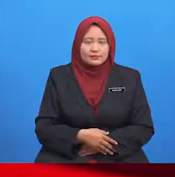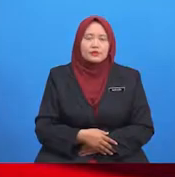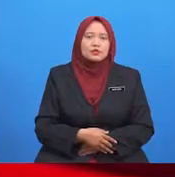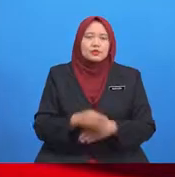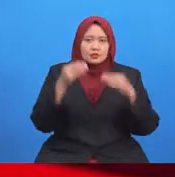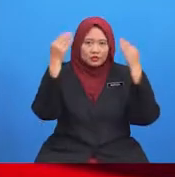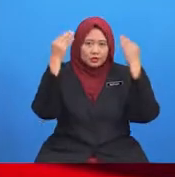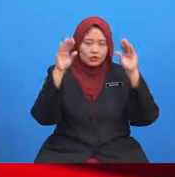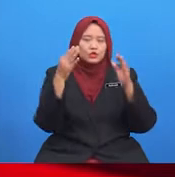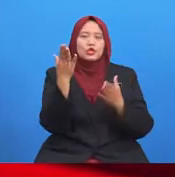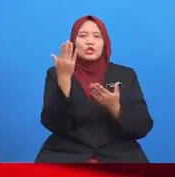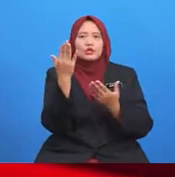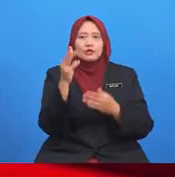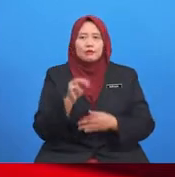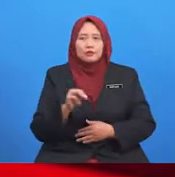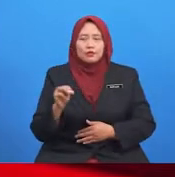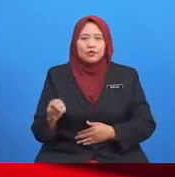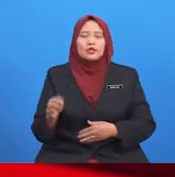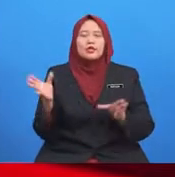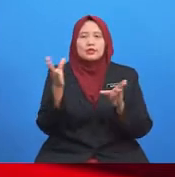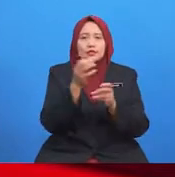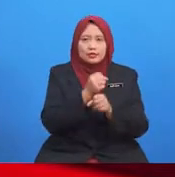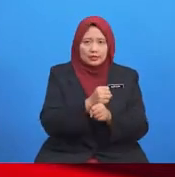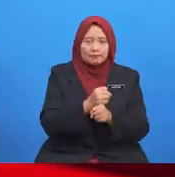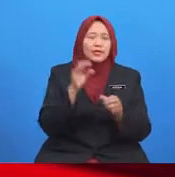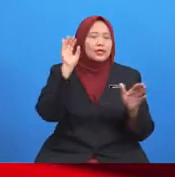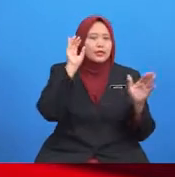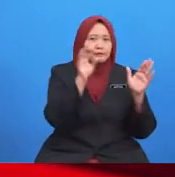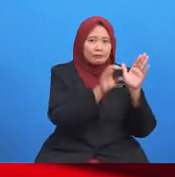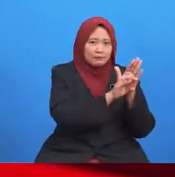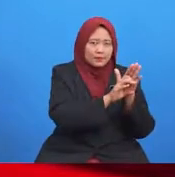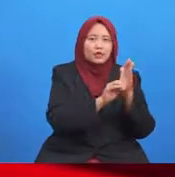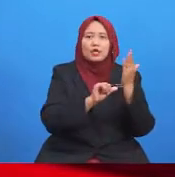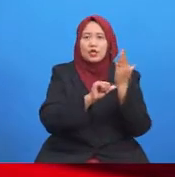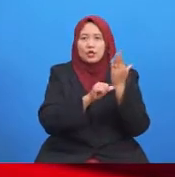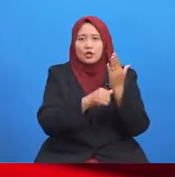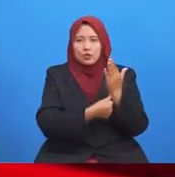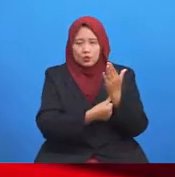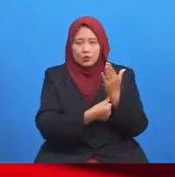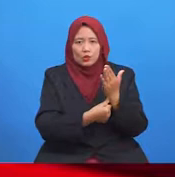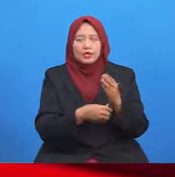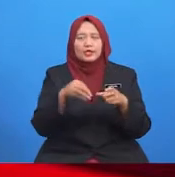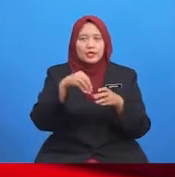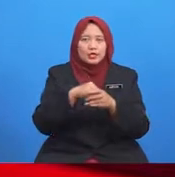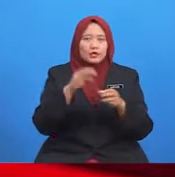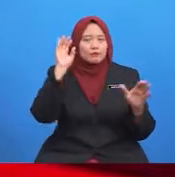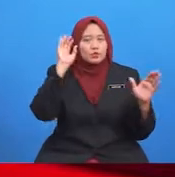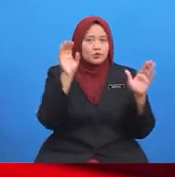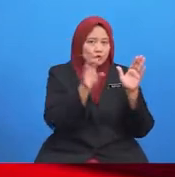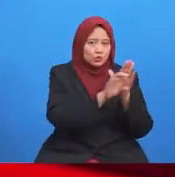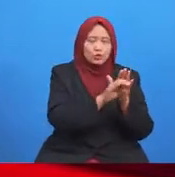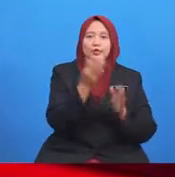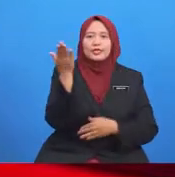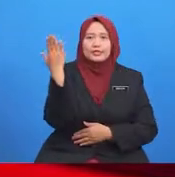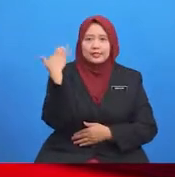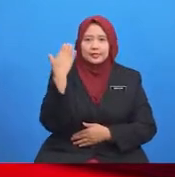Cikgu harap murid-murid sudah dapat gambaran awal melalui contoh yang telah cikgu tunjukkan itu